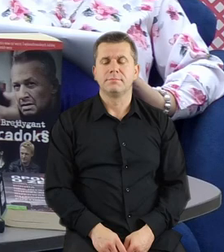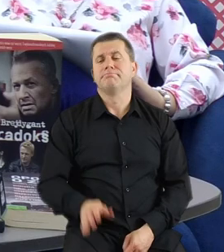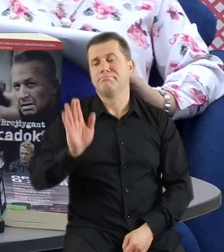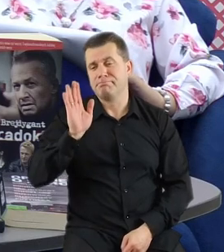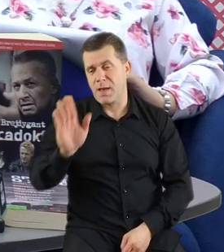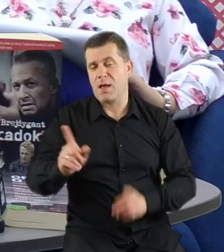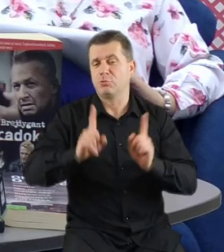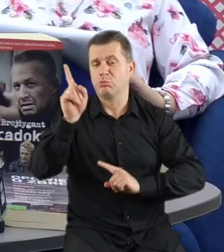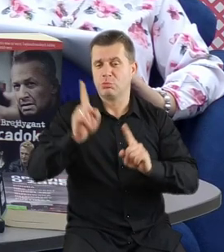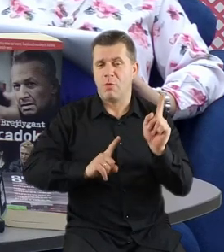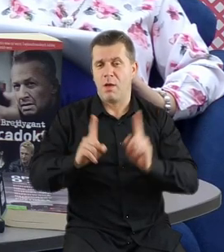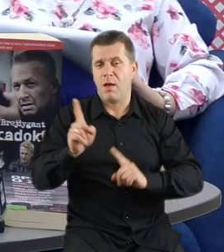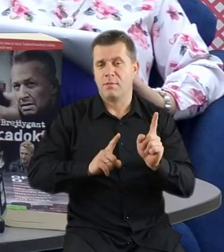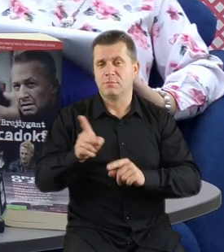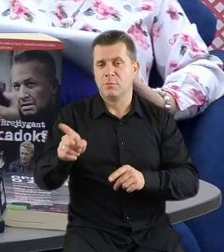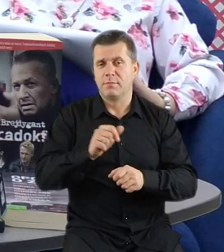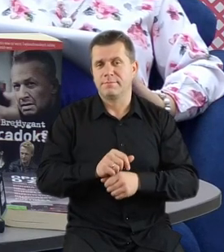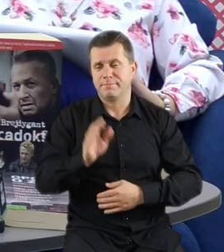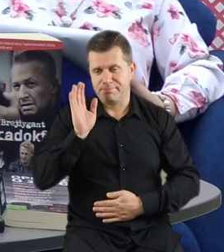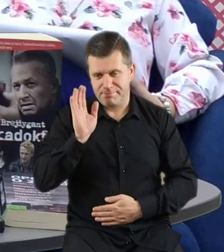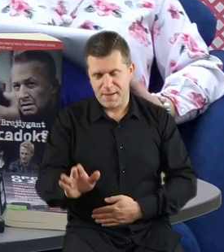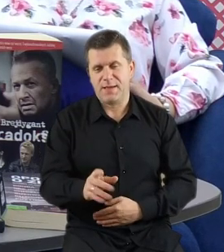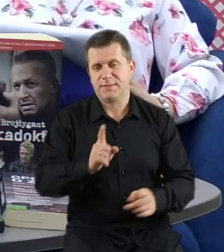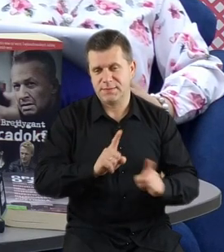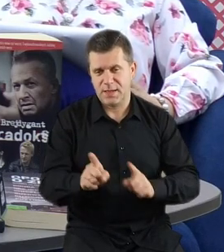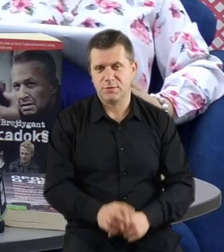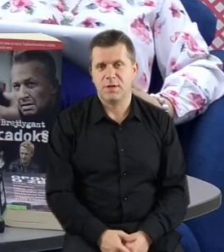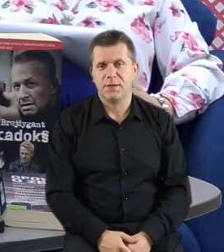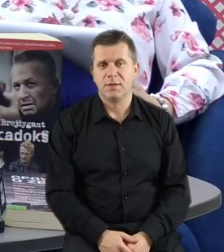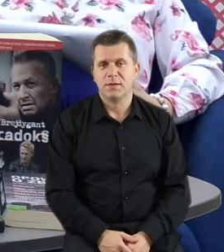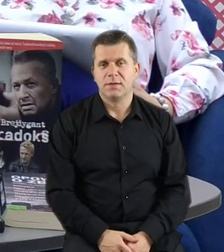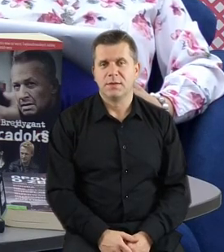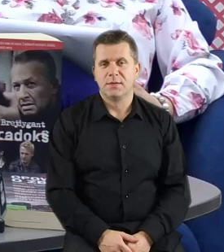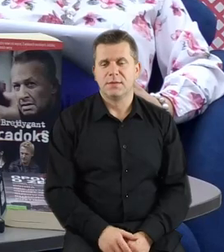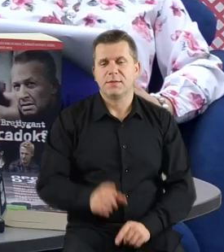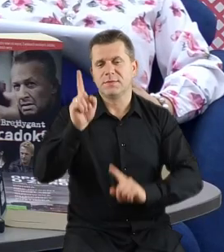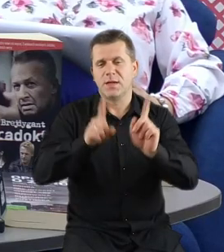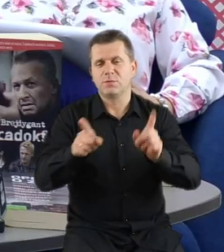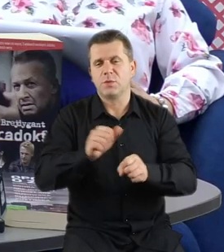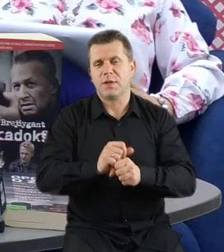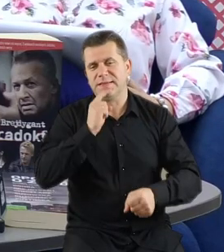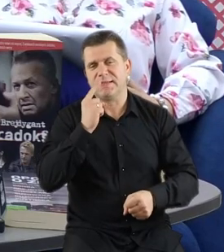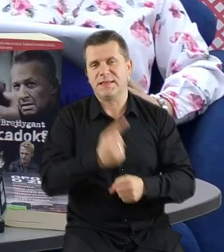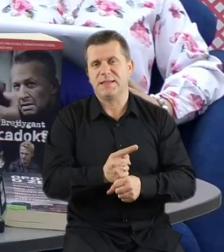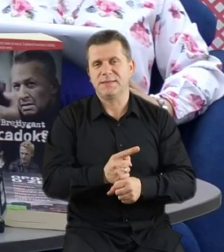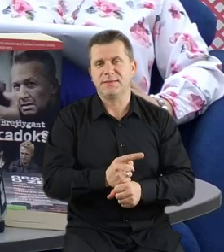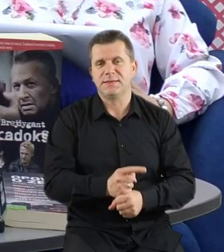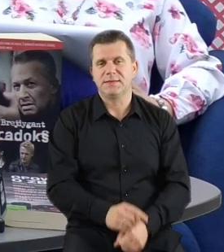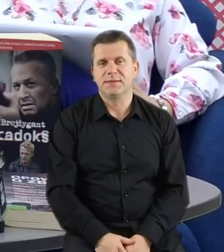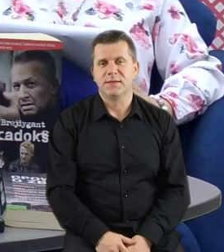No, czasem to są, ma niewątpliwie, no czasem to są jakieś takie decyzje, gdzie